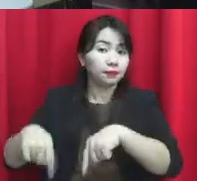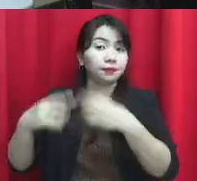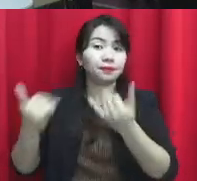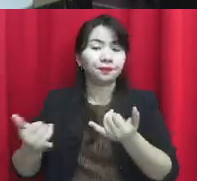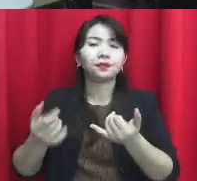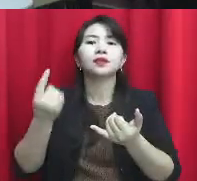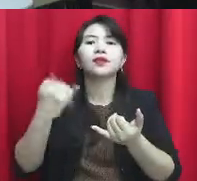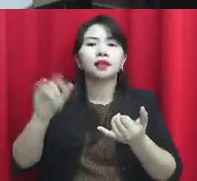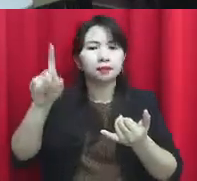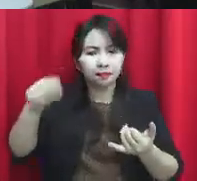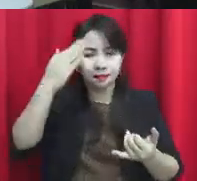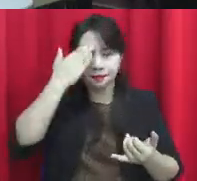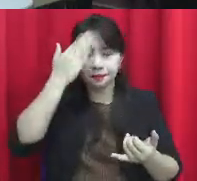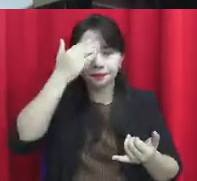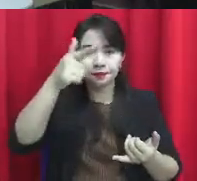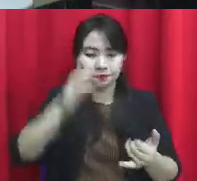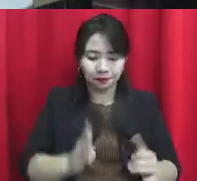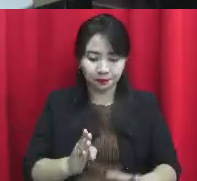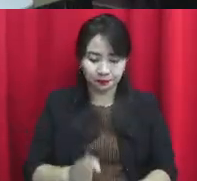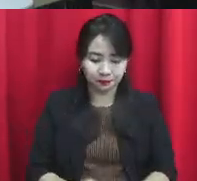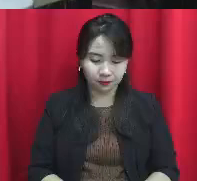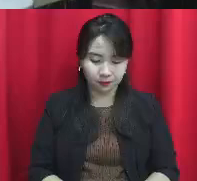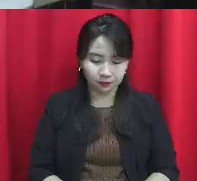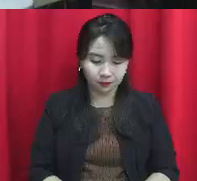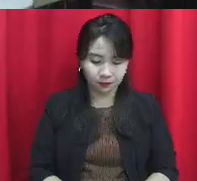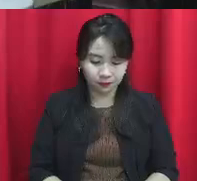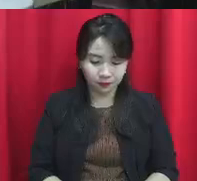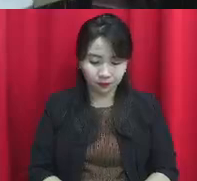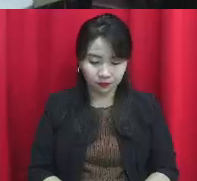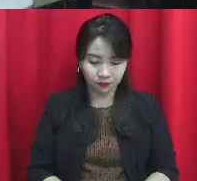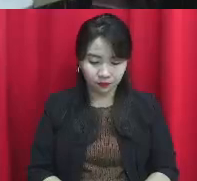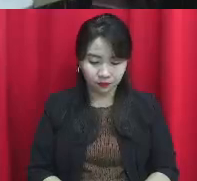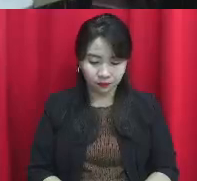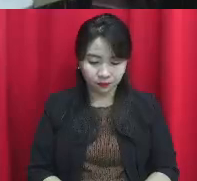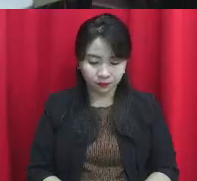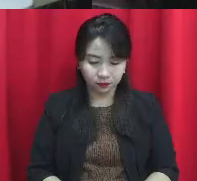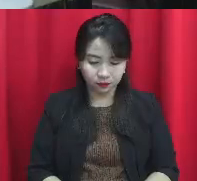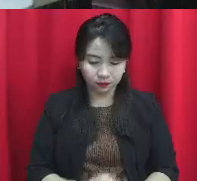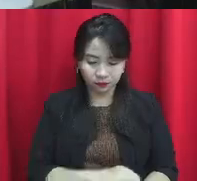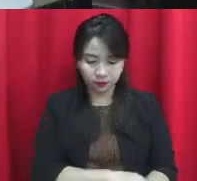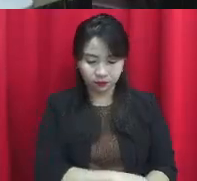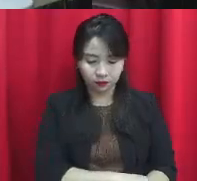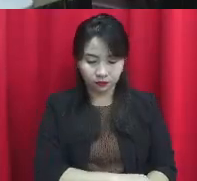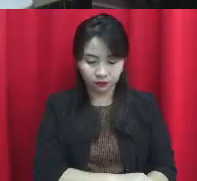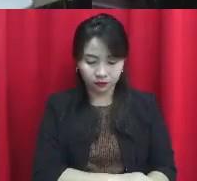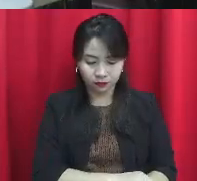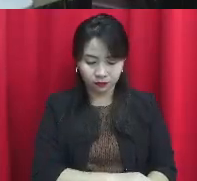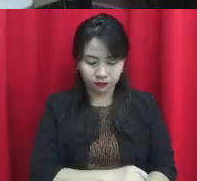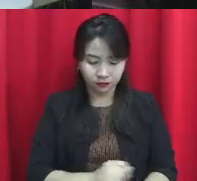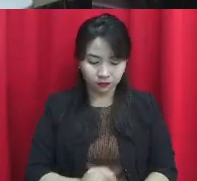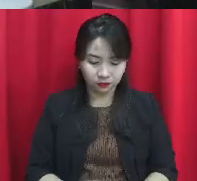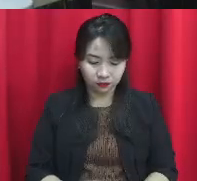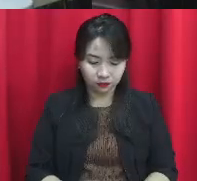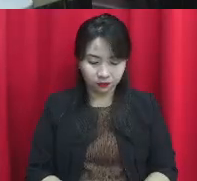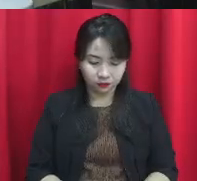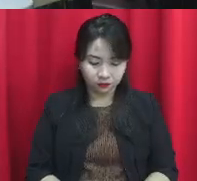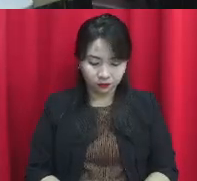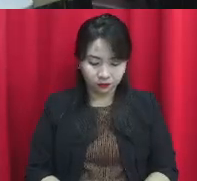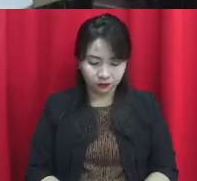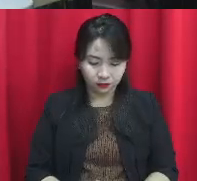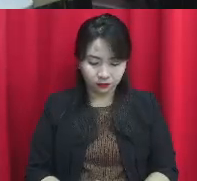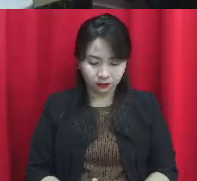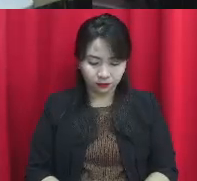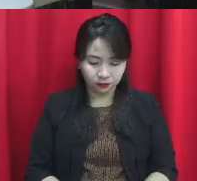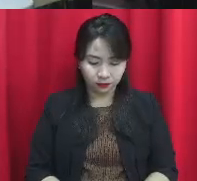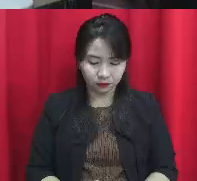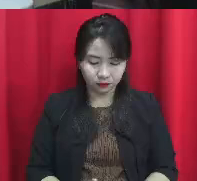Diyos tama o mahirap kasi hirap pinakakilala mo ng pinakilala yung Diyos Tapos pagbalik dito ang papakilala mo Artista hindi hindi